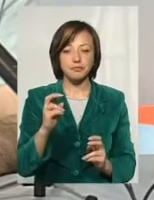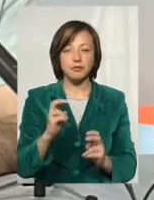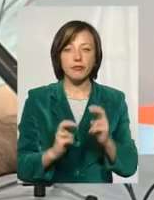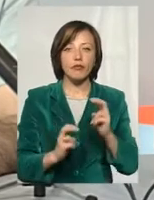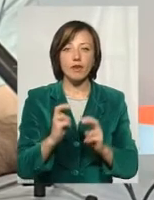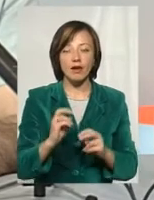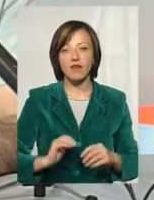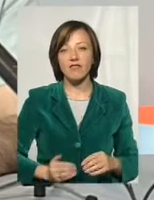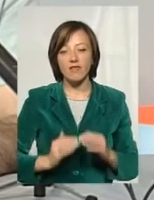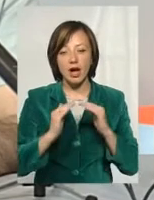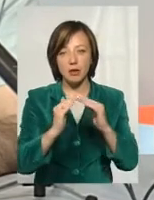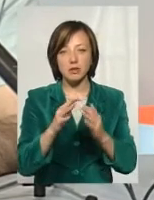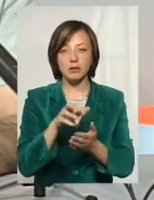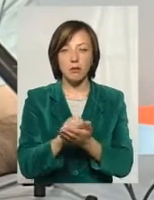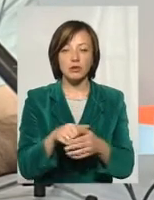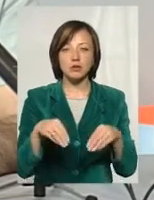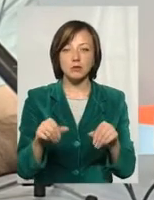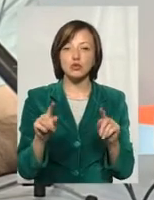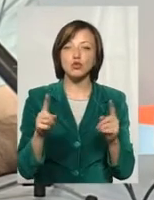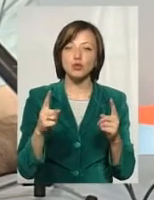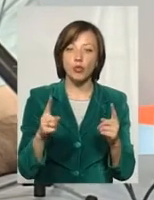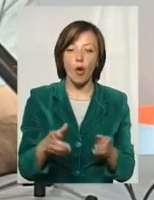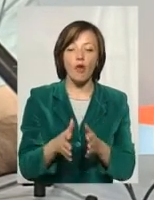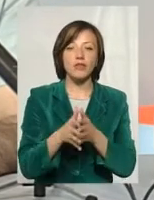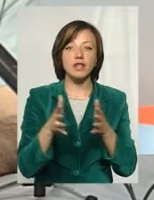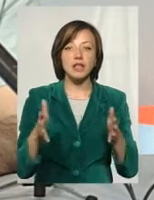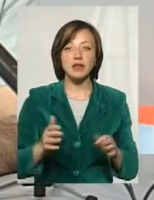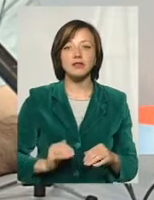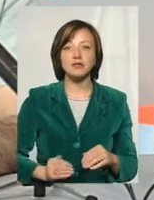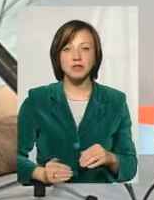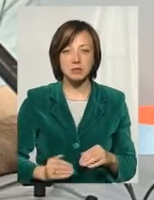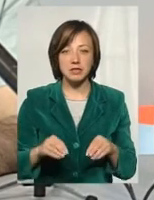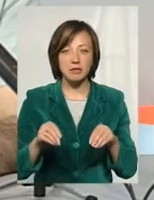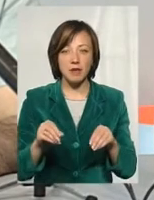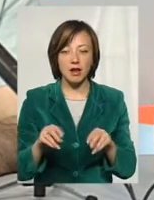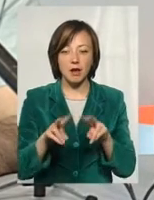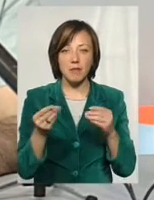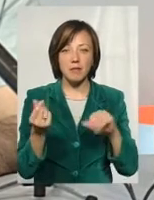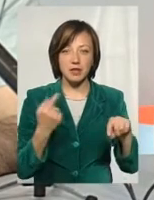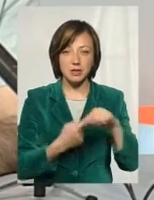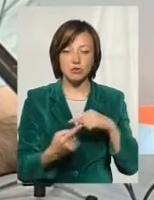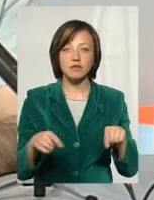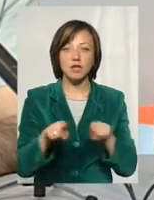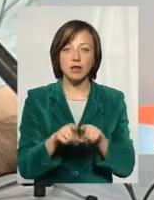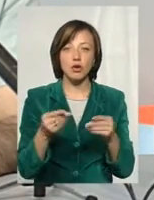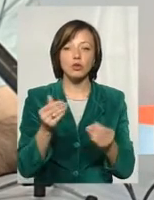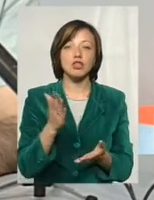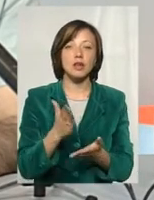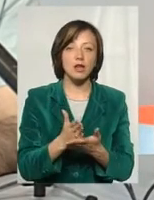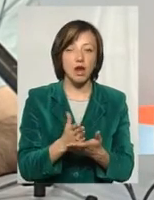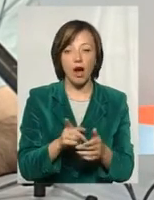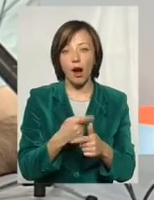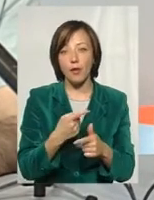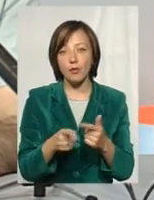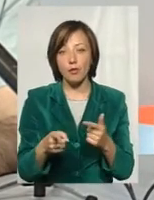підприємства, фермери, які займаються землею. Чому? У великих агрохолдингів, так як і великого бізнесу, все-таки кошти є. Або в них